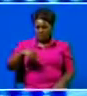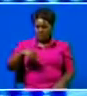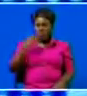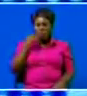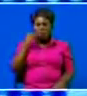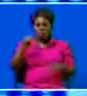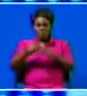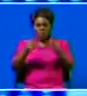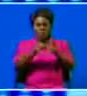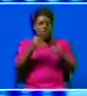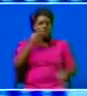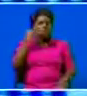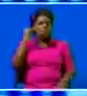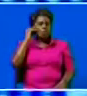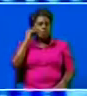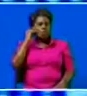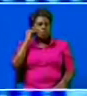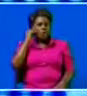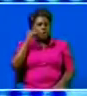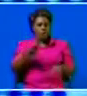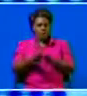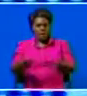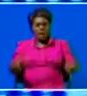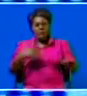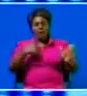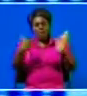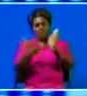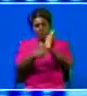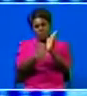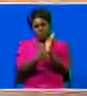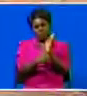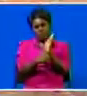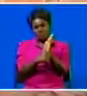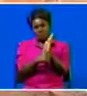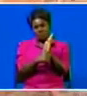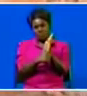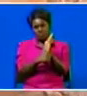na kuvunja makazi yao kwenye eneo la ardhi yenye mzozo.